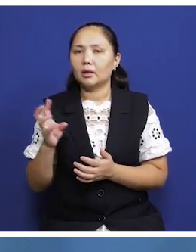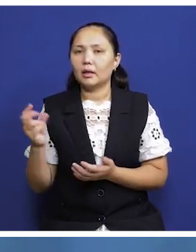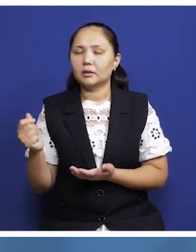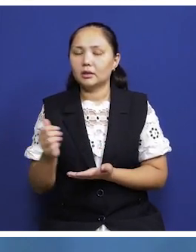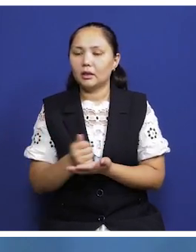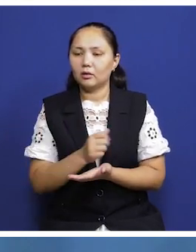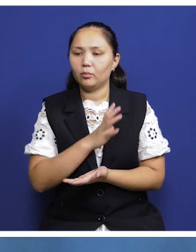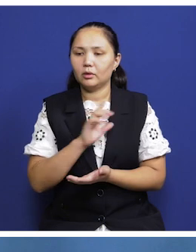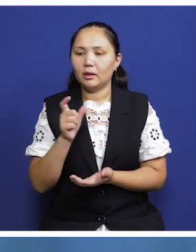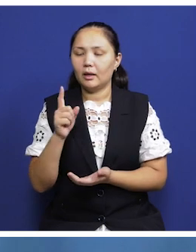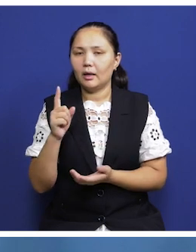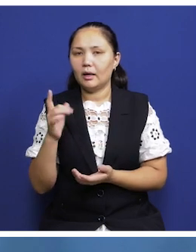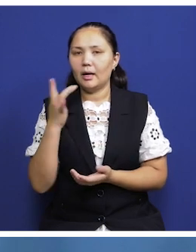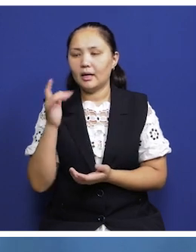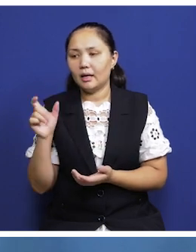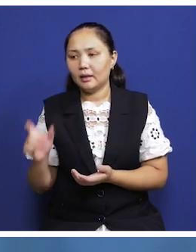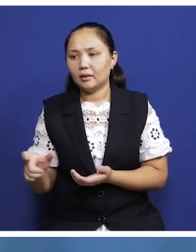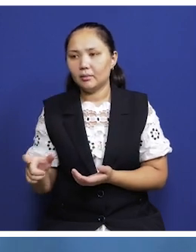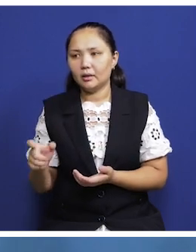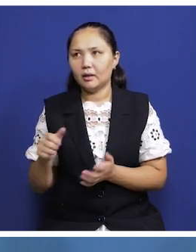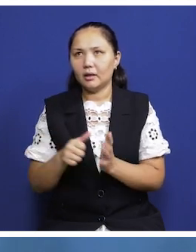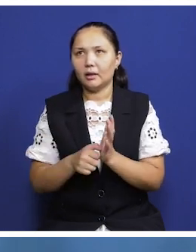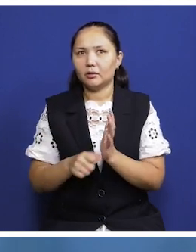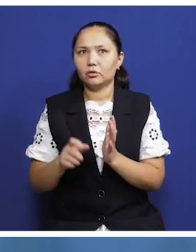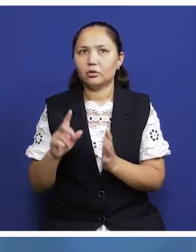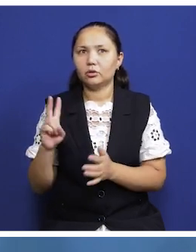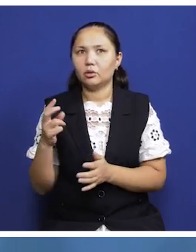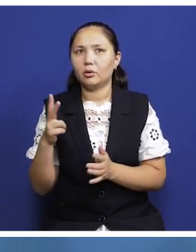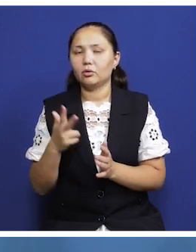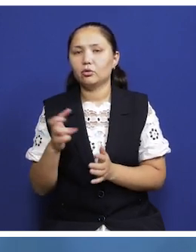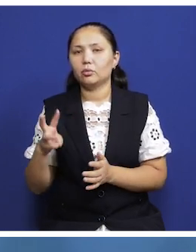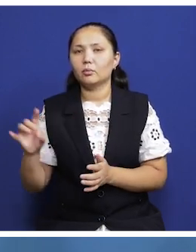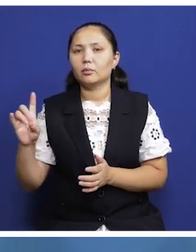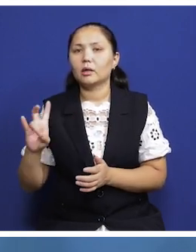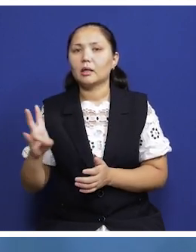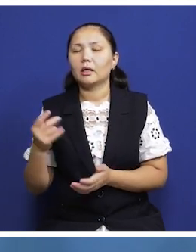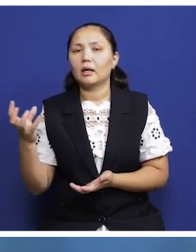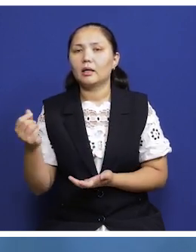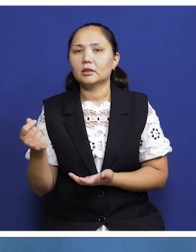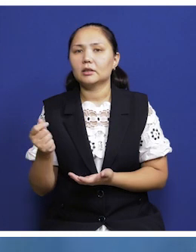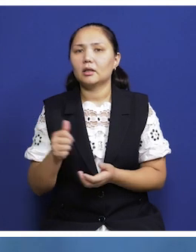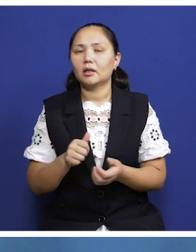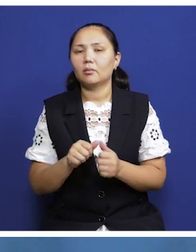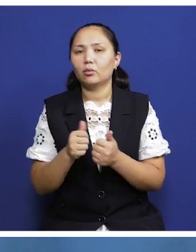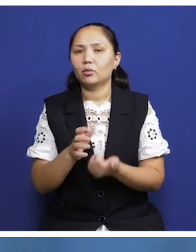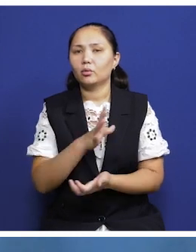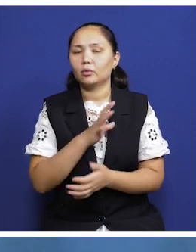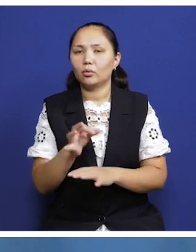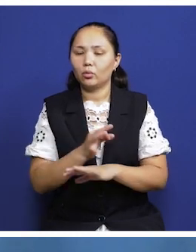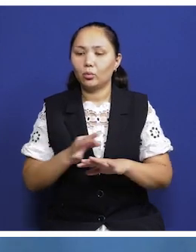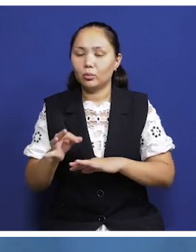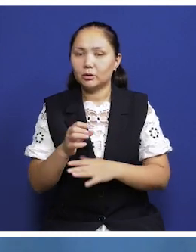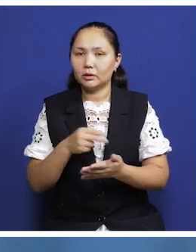Жан басына шаққанда әр тұрғынға 623 мың теңгеден келеді екен. Жалпы ауданның табысы, өзінің